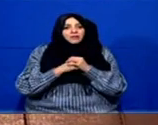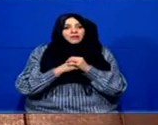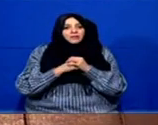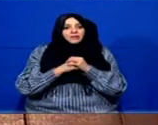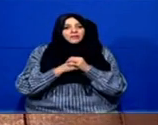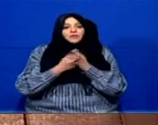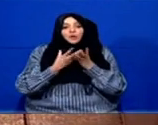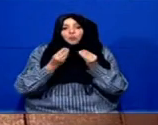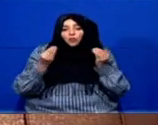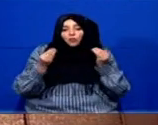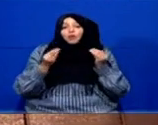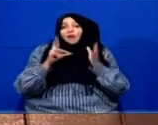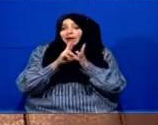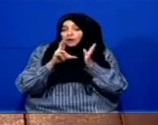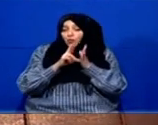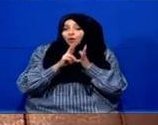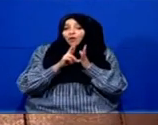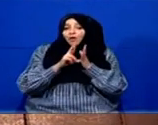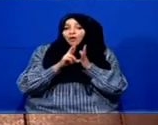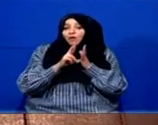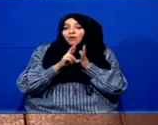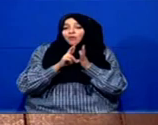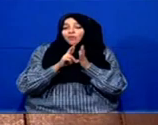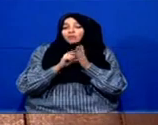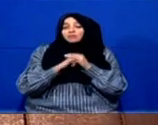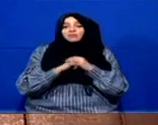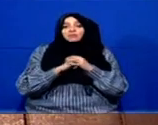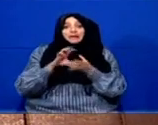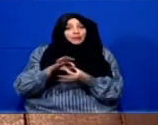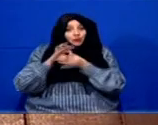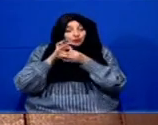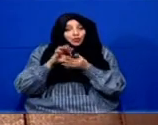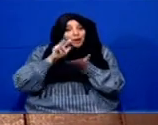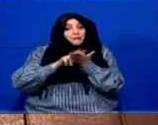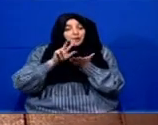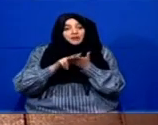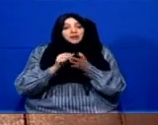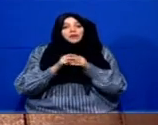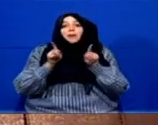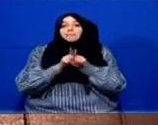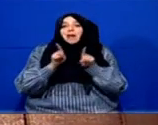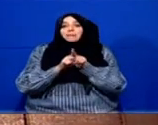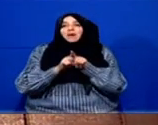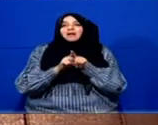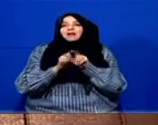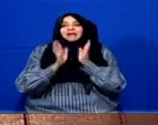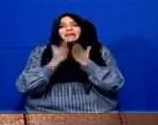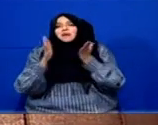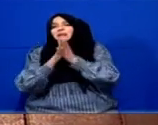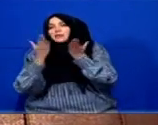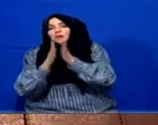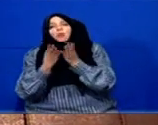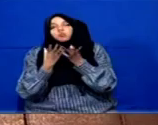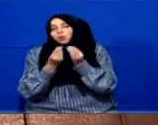والعديد من القواعد الفقهيه اذا وكتب اشباه والنظاري يعني العديد